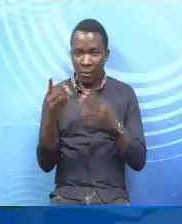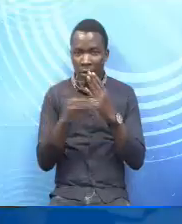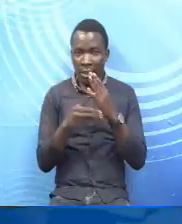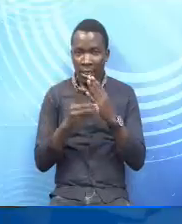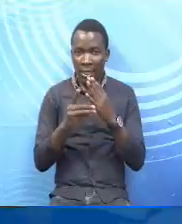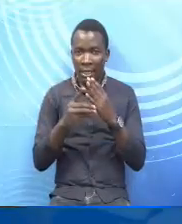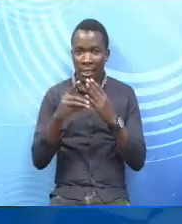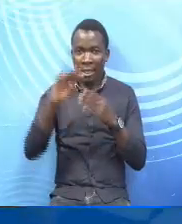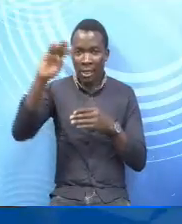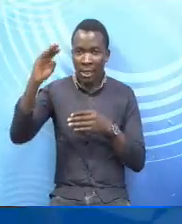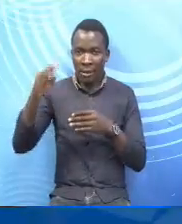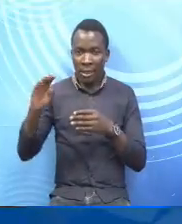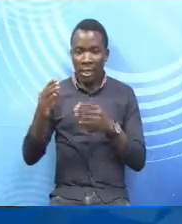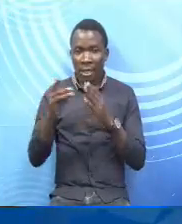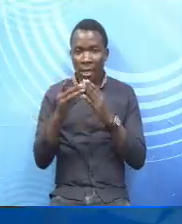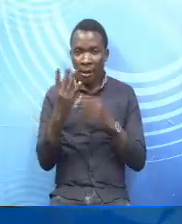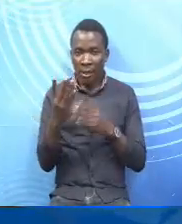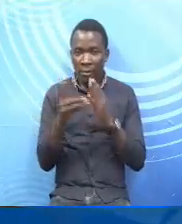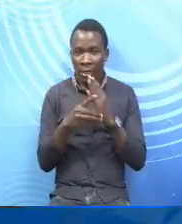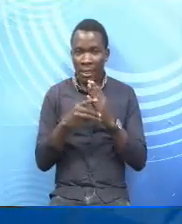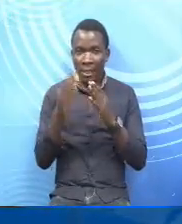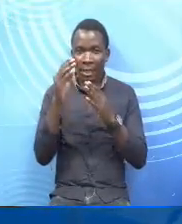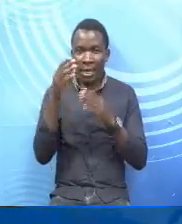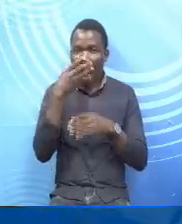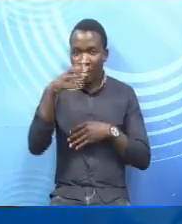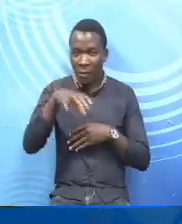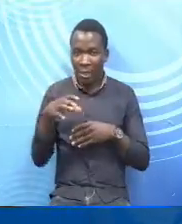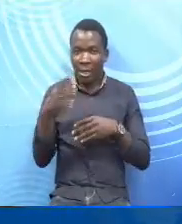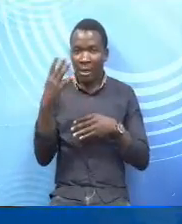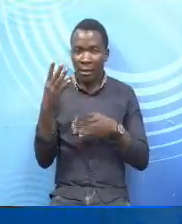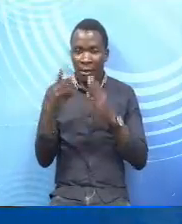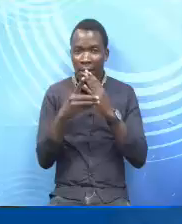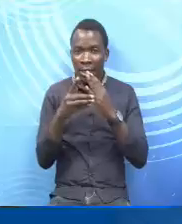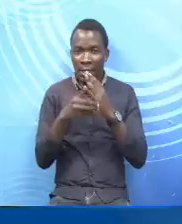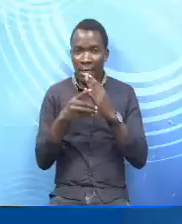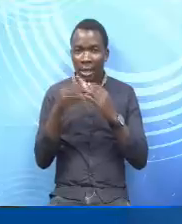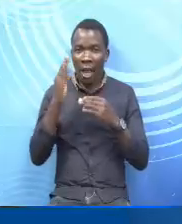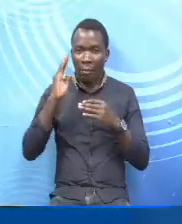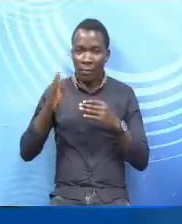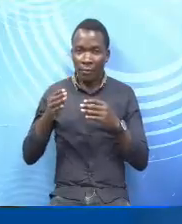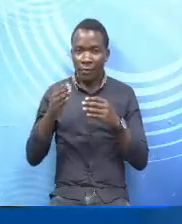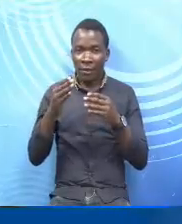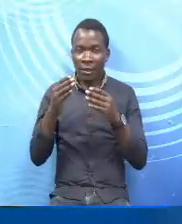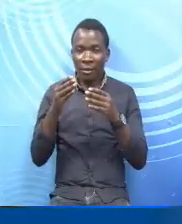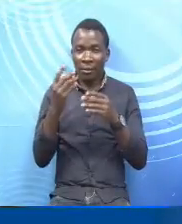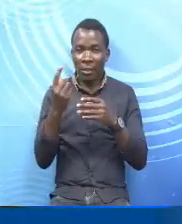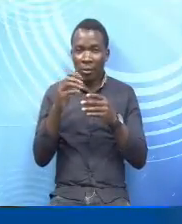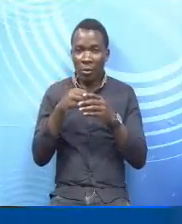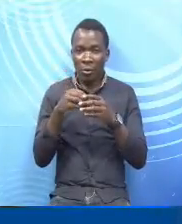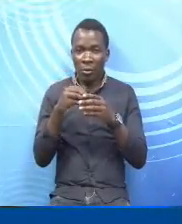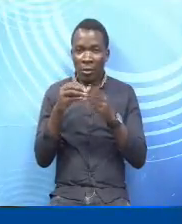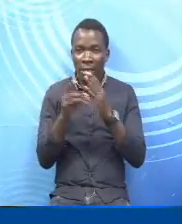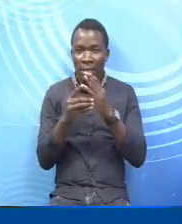mu karere ka Muhanga, 4 bo mu karere ka Huye, 2 bo mu karere ka Rulindo, 2 bo mu karere ka Kamonyi, 1 bo mu karere